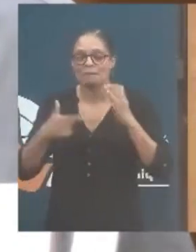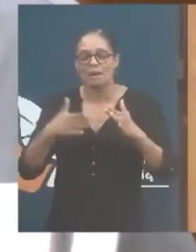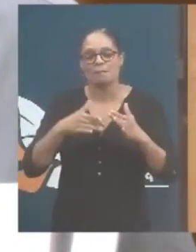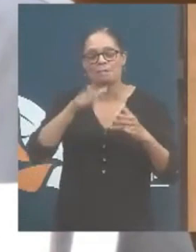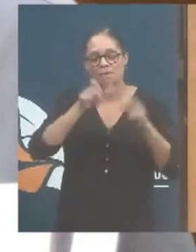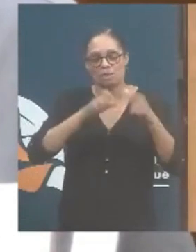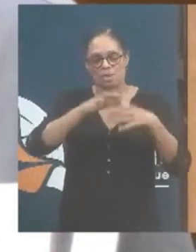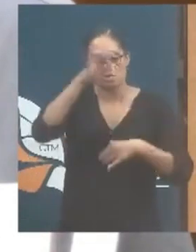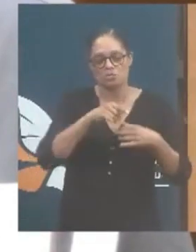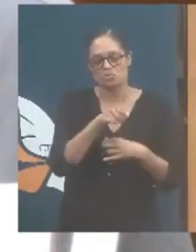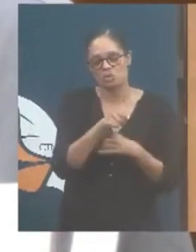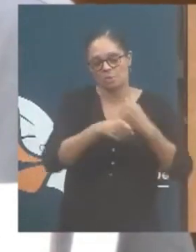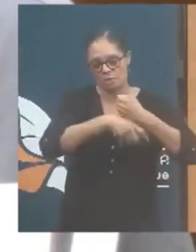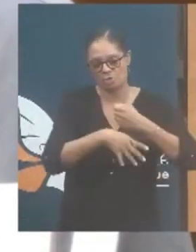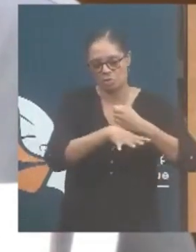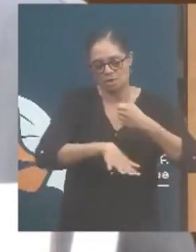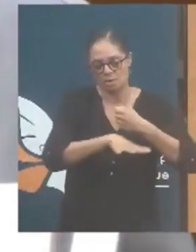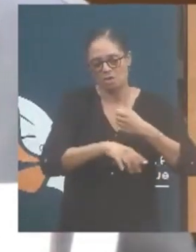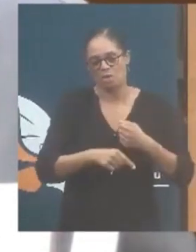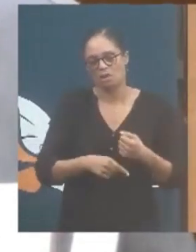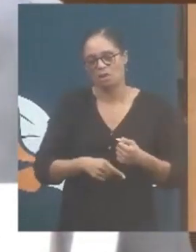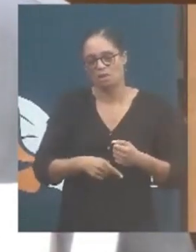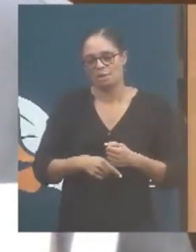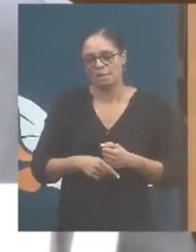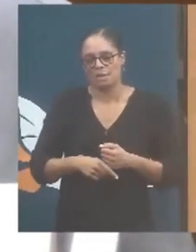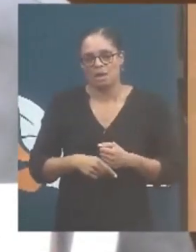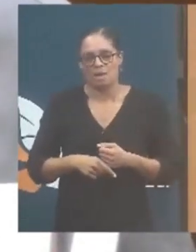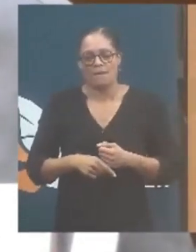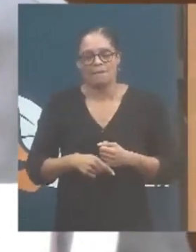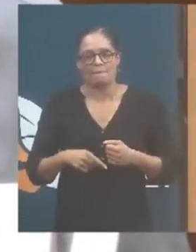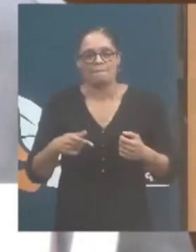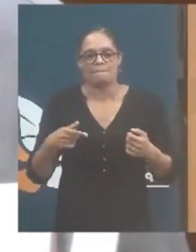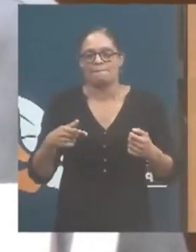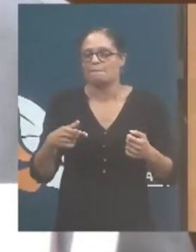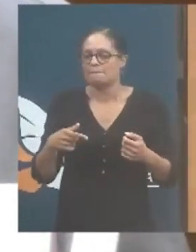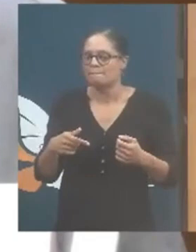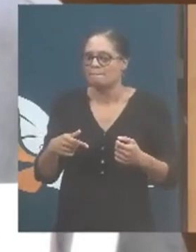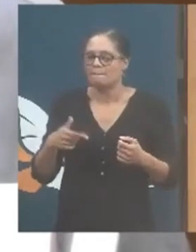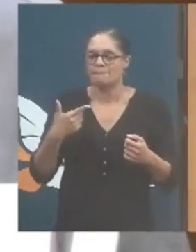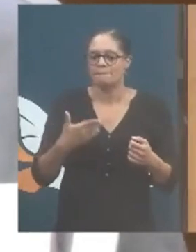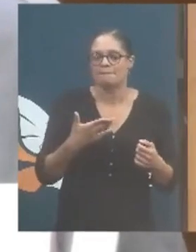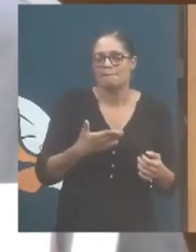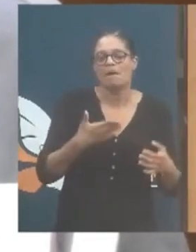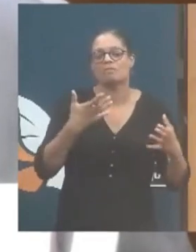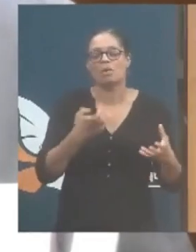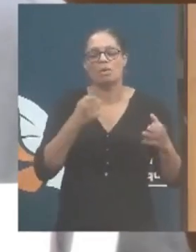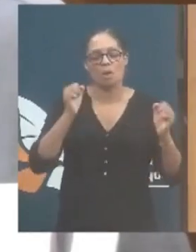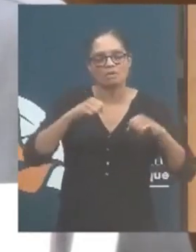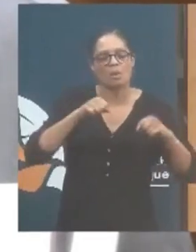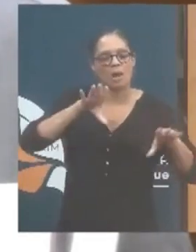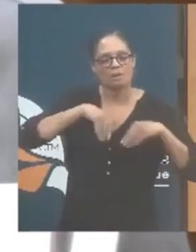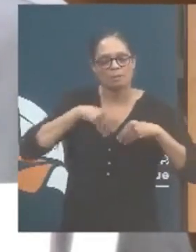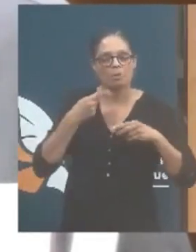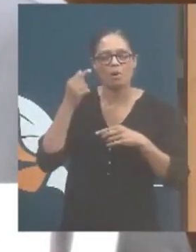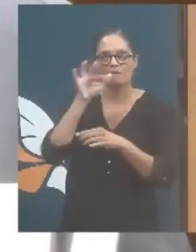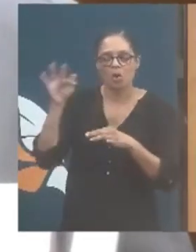qui sont pour beaucoup d'entre eux là, comme nos assimilationnistes d'avant, favorables à la présence française, nous n'avons pas le